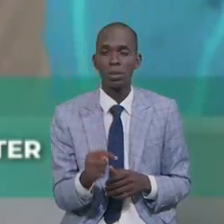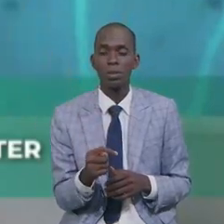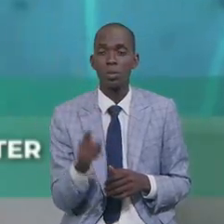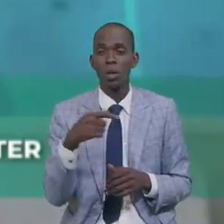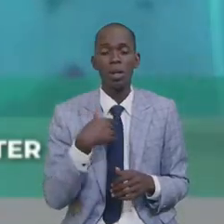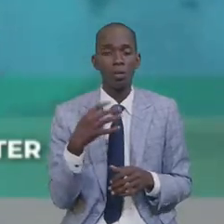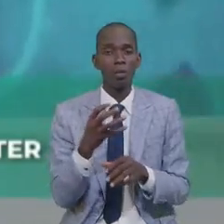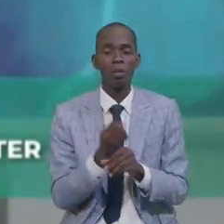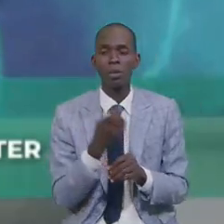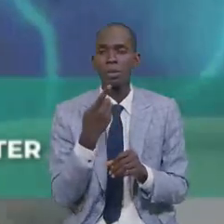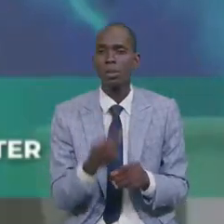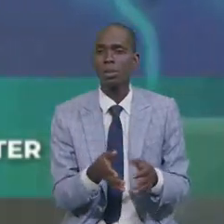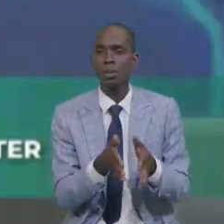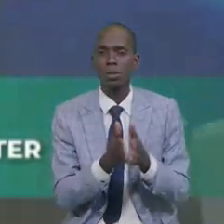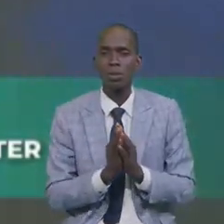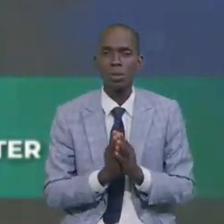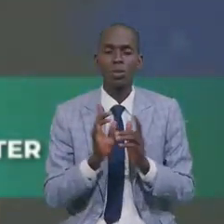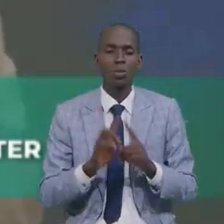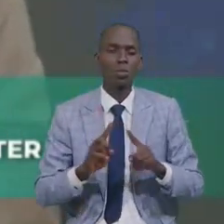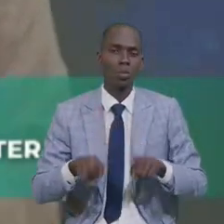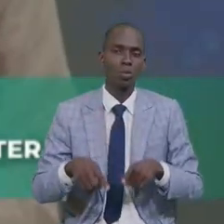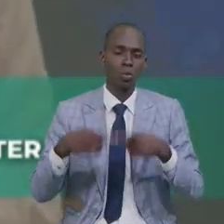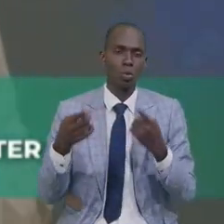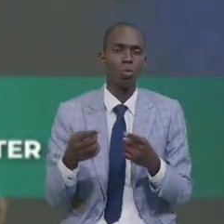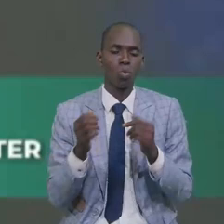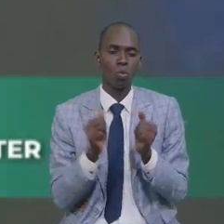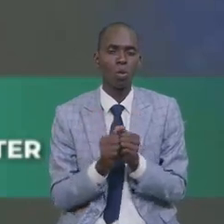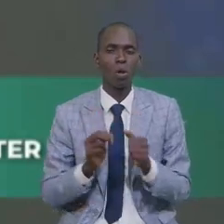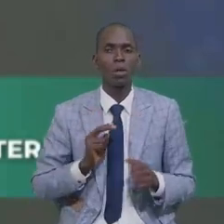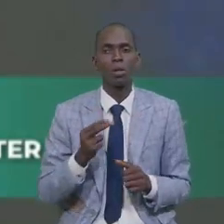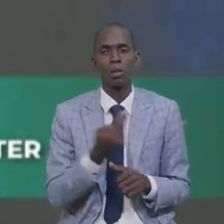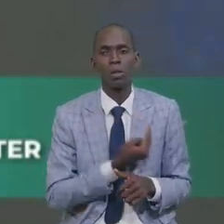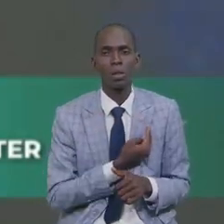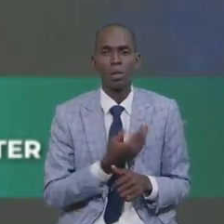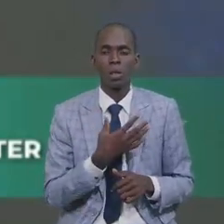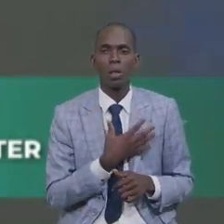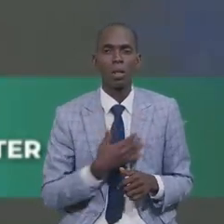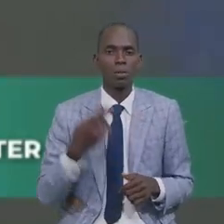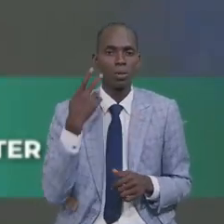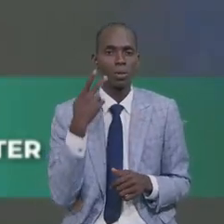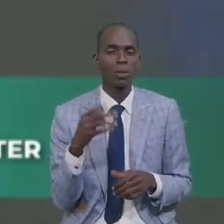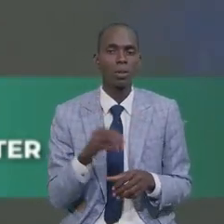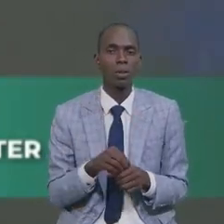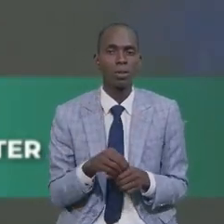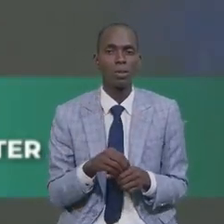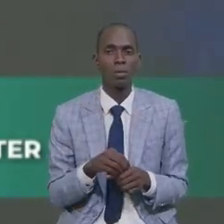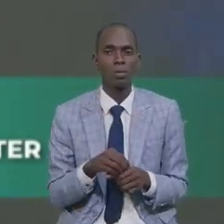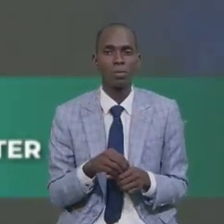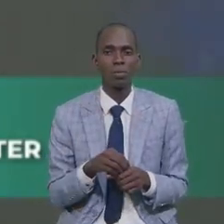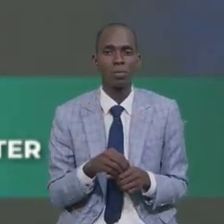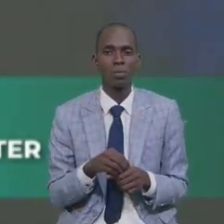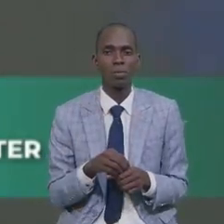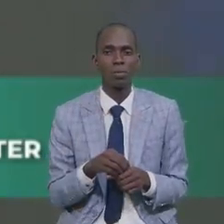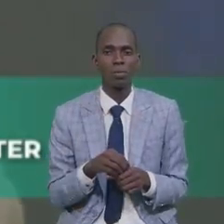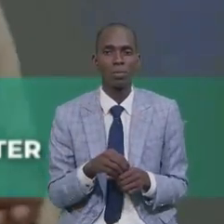la demande, la doléance. Viens avec nous, consent à venir avec tes serviteurs. Et on nous